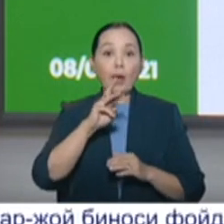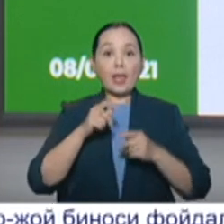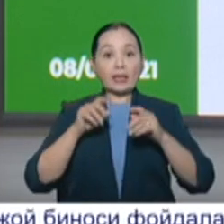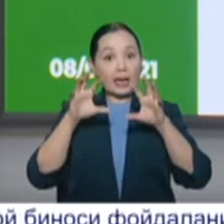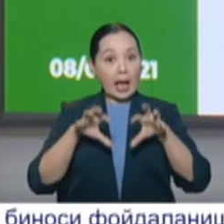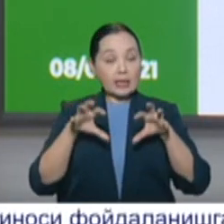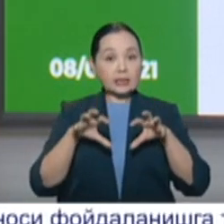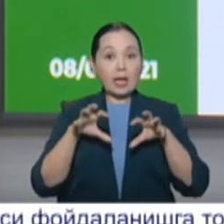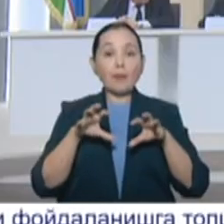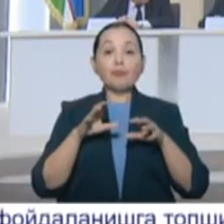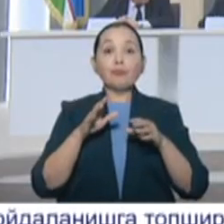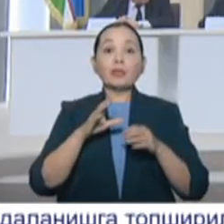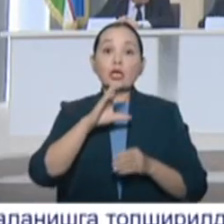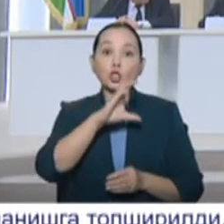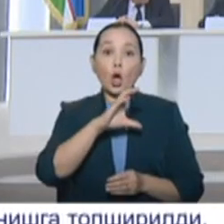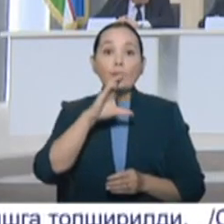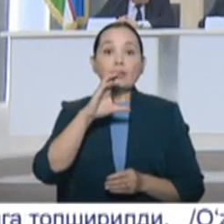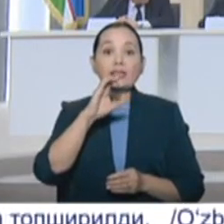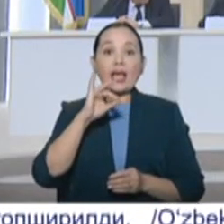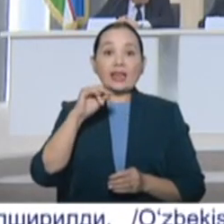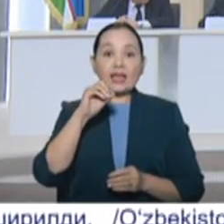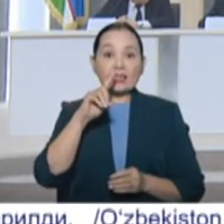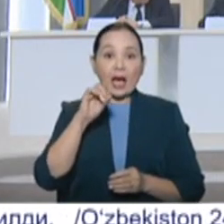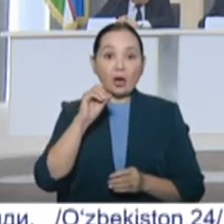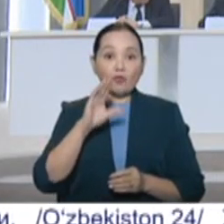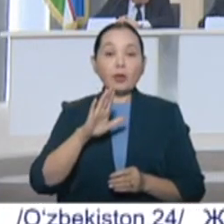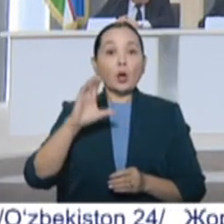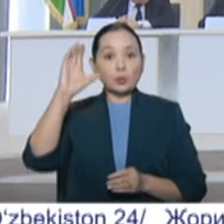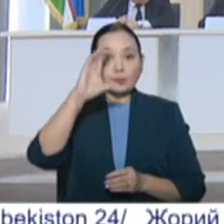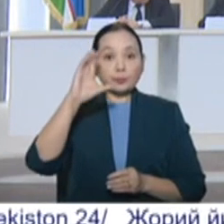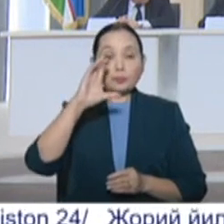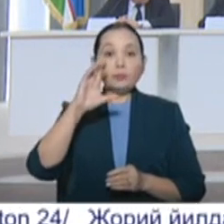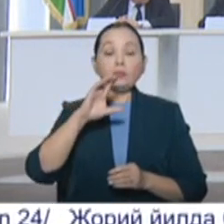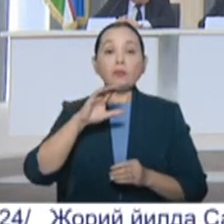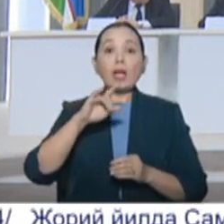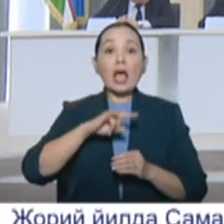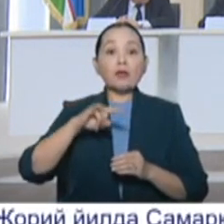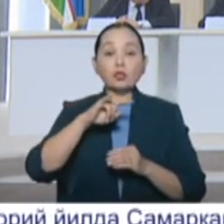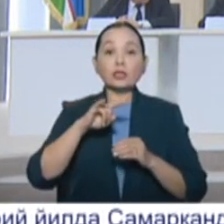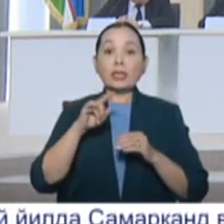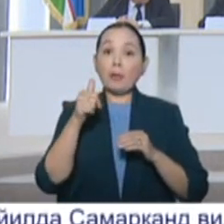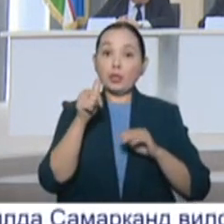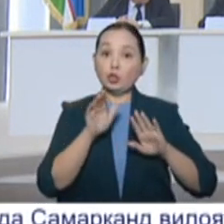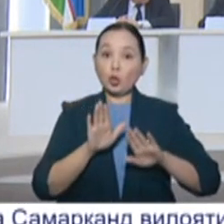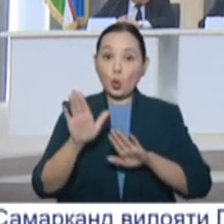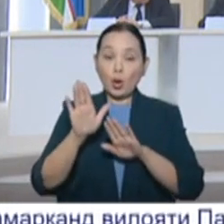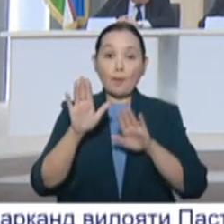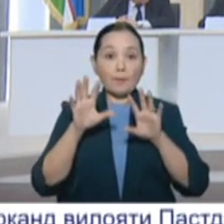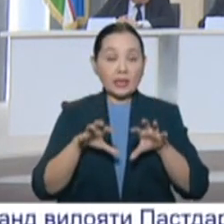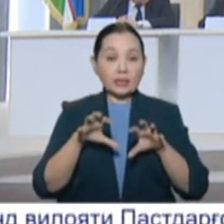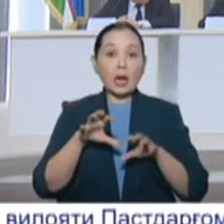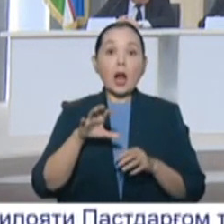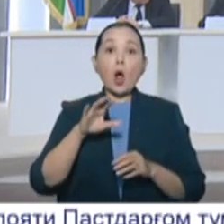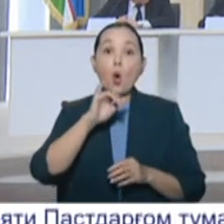raisi Sohib Saif Nazarov, O'zbekiston Airways aksioner jamiyati boshqaruvi raisining birinchi o'rinbosari Umid